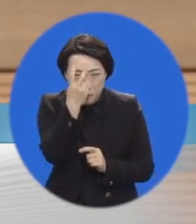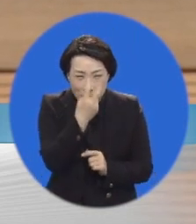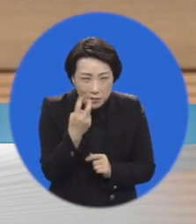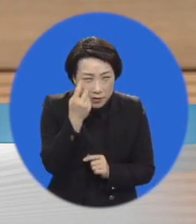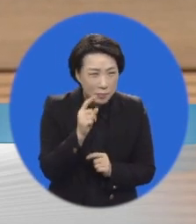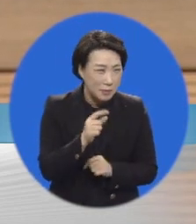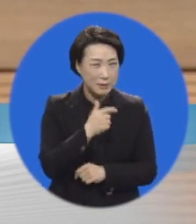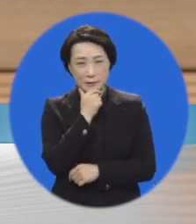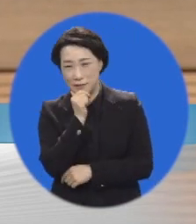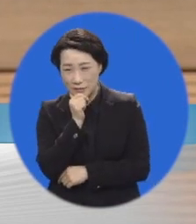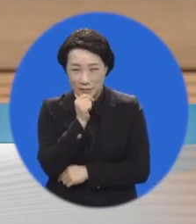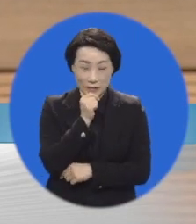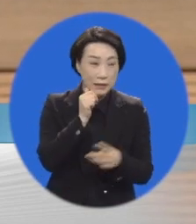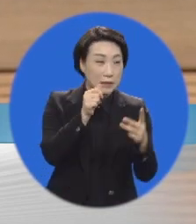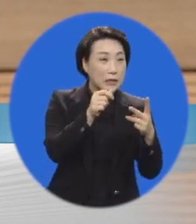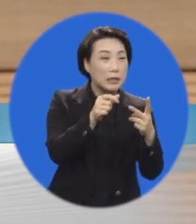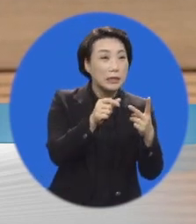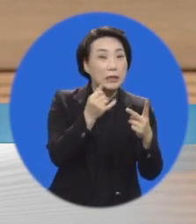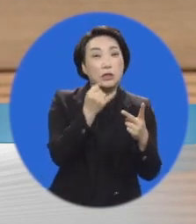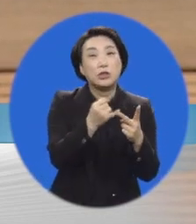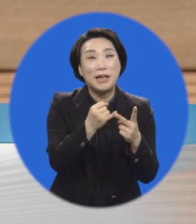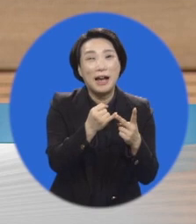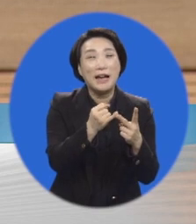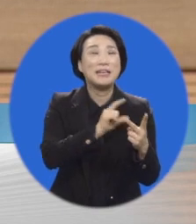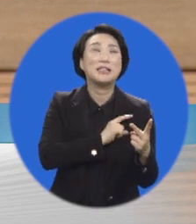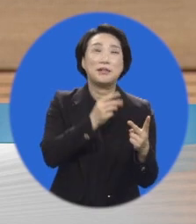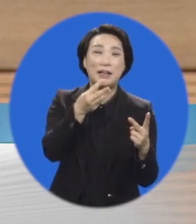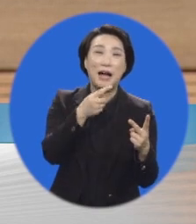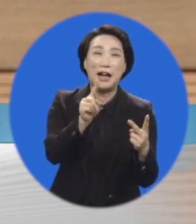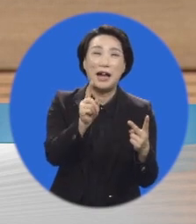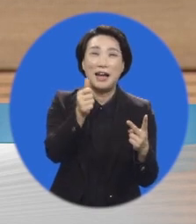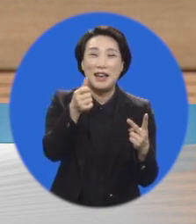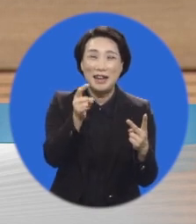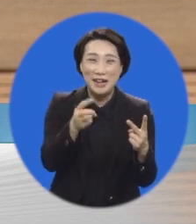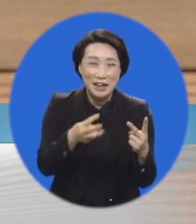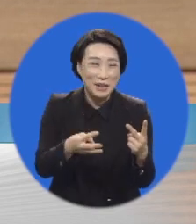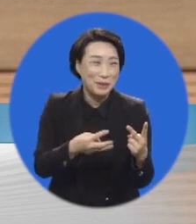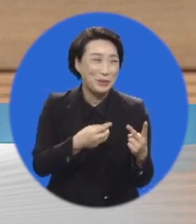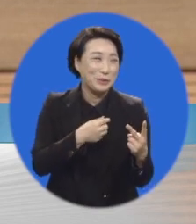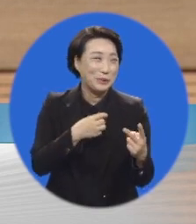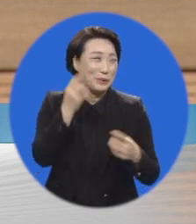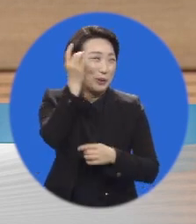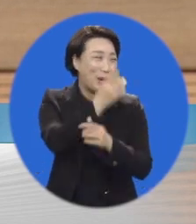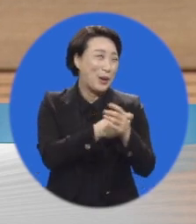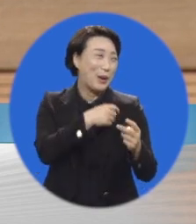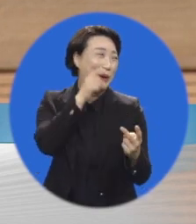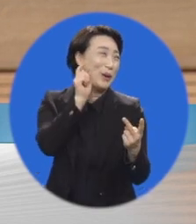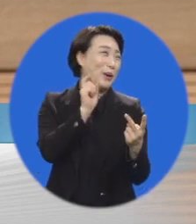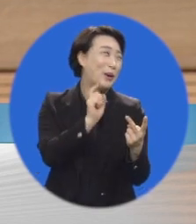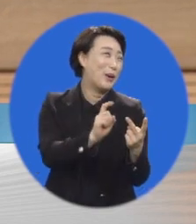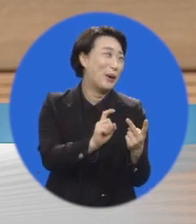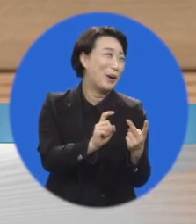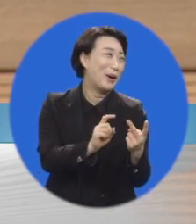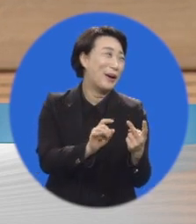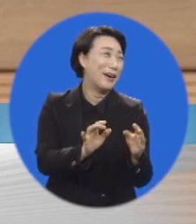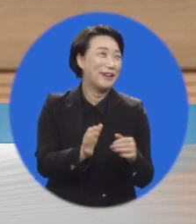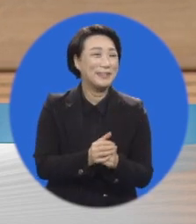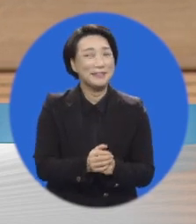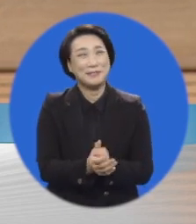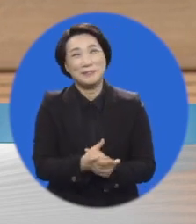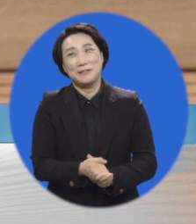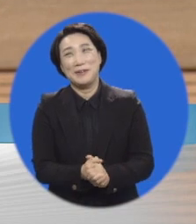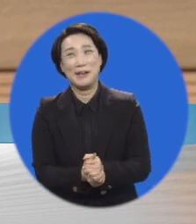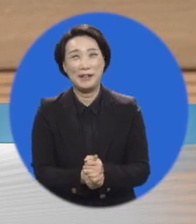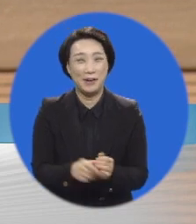보니까 그 집의 둘째 딸 나엘이 너무 자기 마음에 들어 자기 마음에 들어요. 그래서